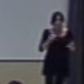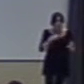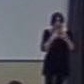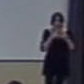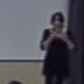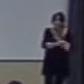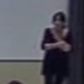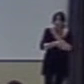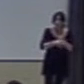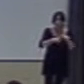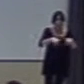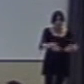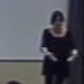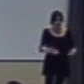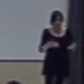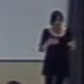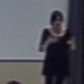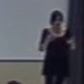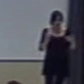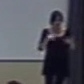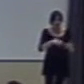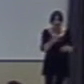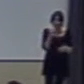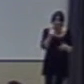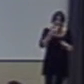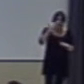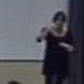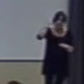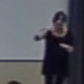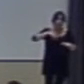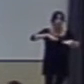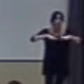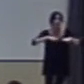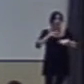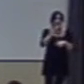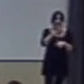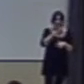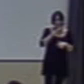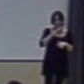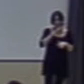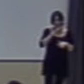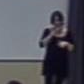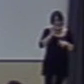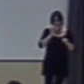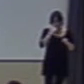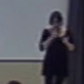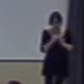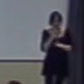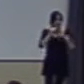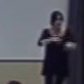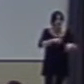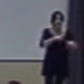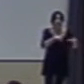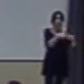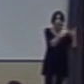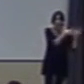que bueno, els fets d'ahir, de tots aquests dies, no? Del moviment del 15 de maig, en el que vivim aquesta efervescència social